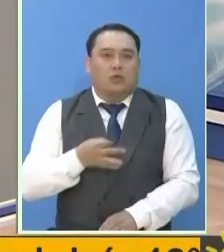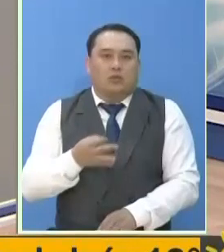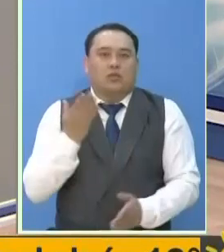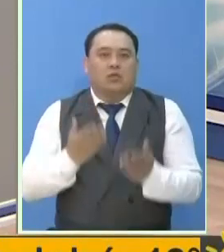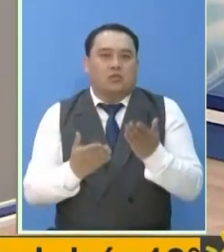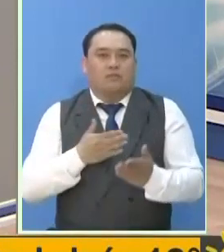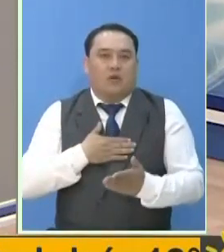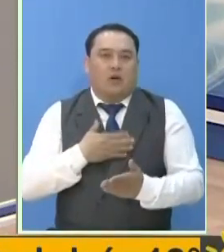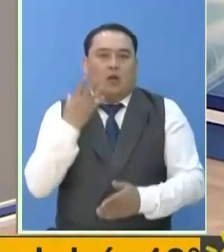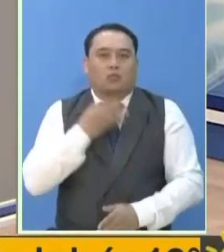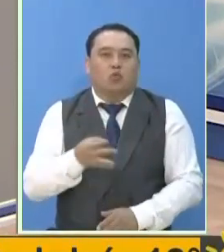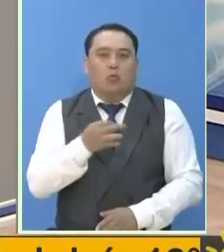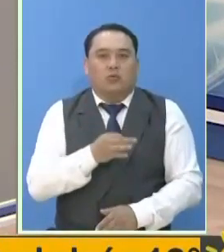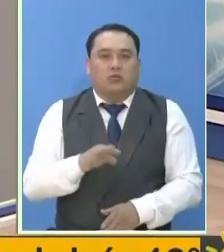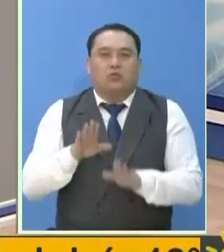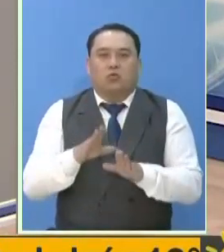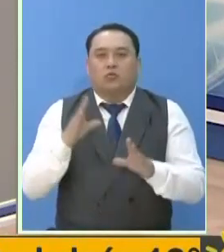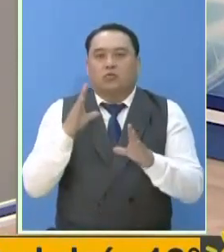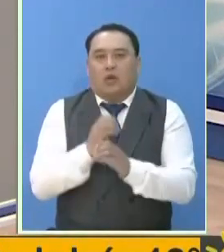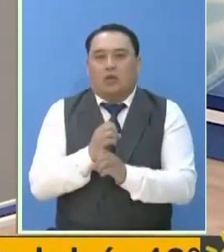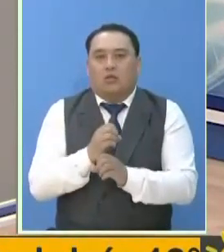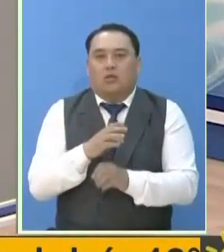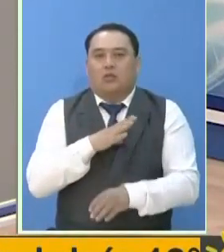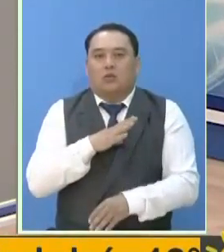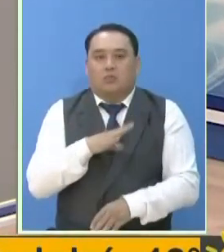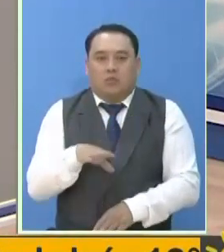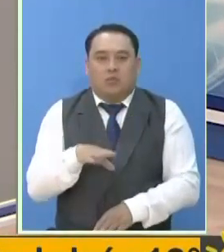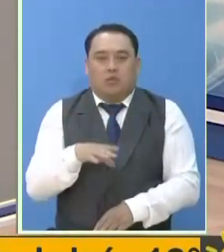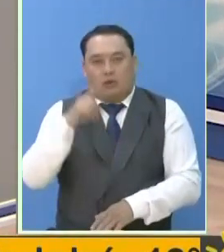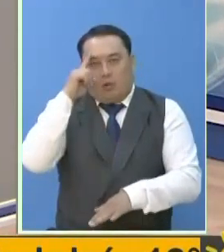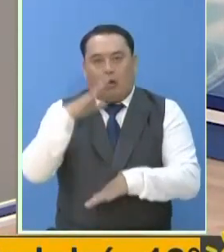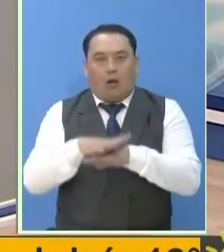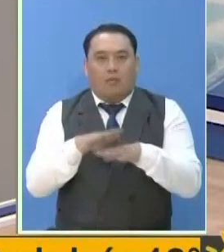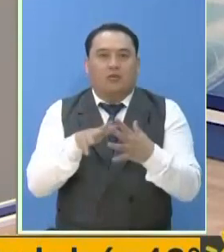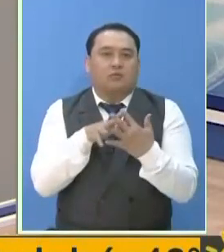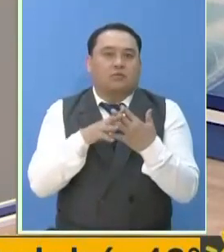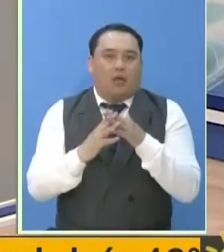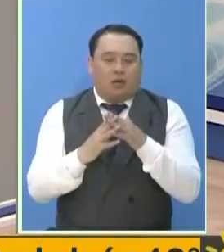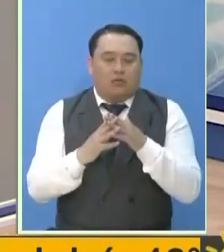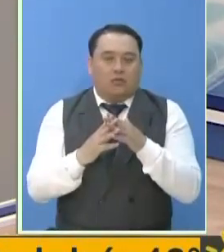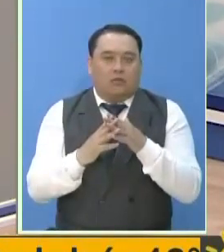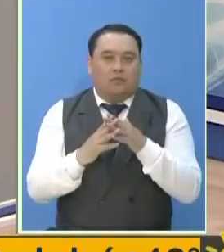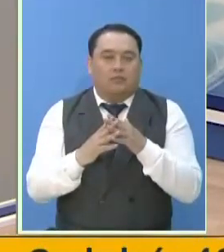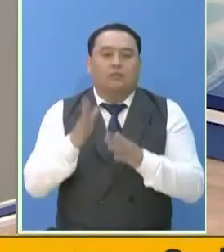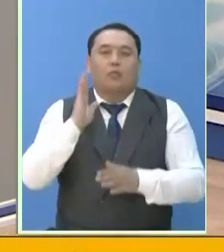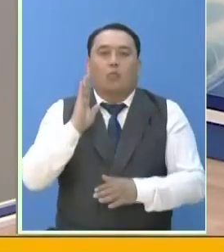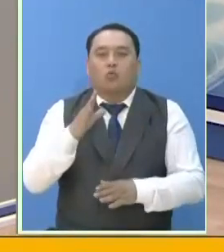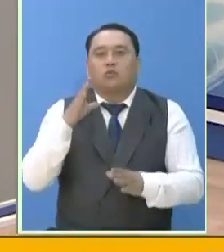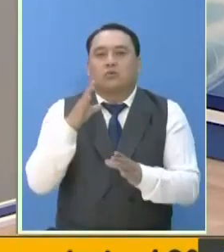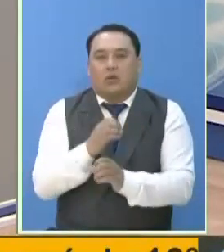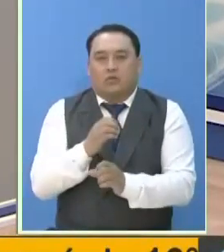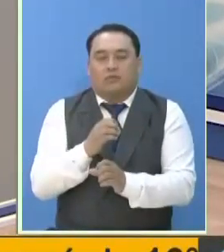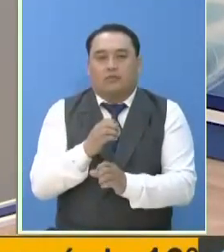мы возьмем на примере Алматинской области, то сокращение не коснется акиматов сельских округов. То есть будут